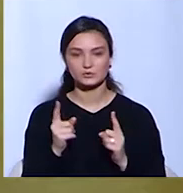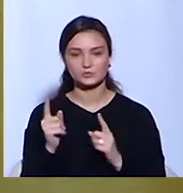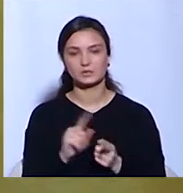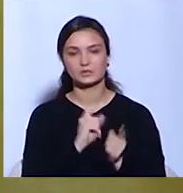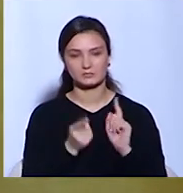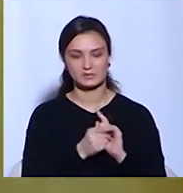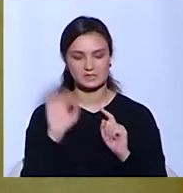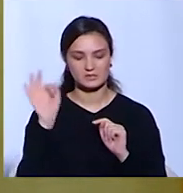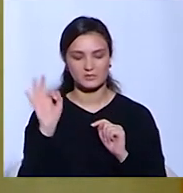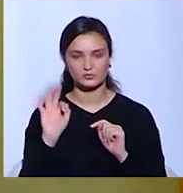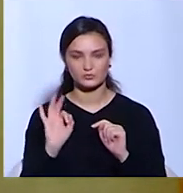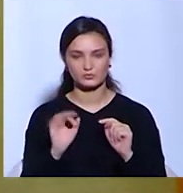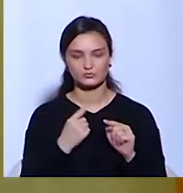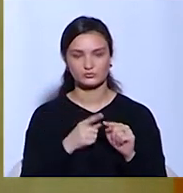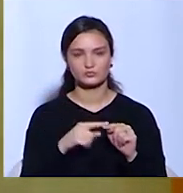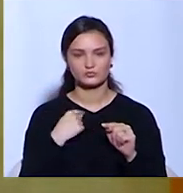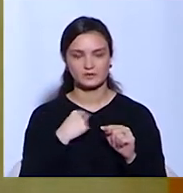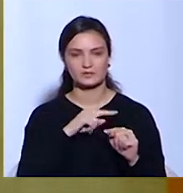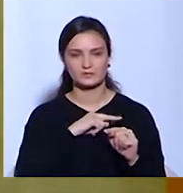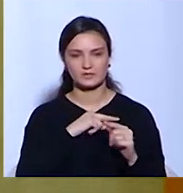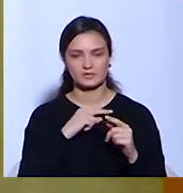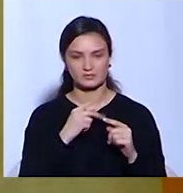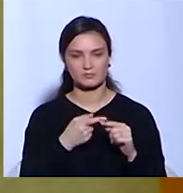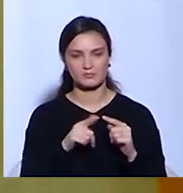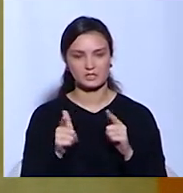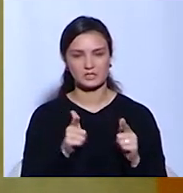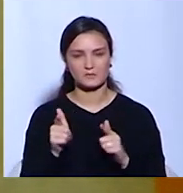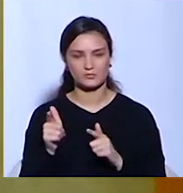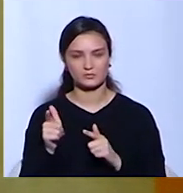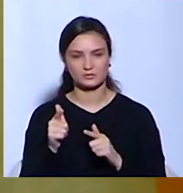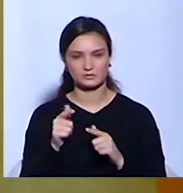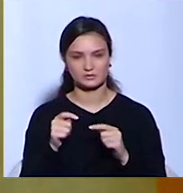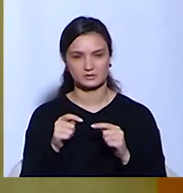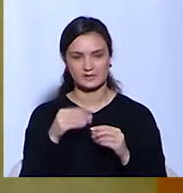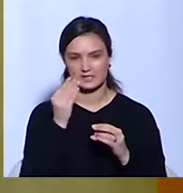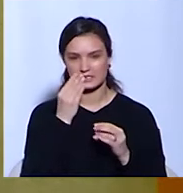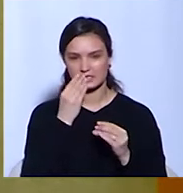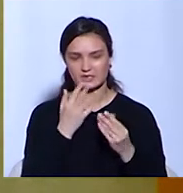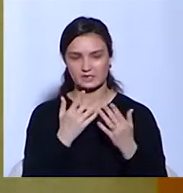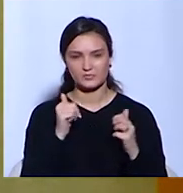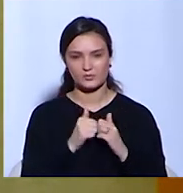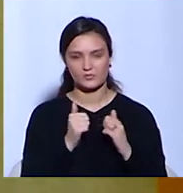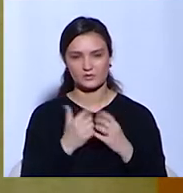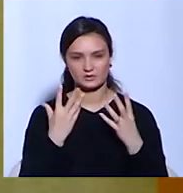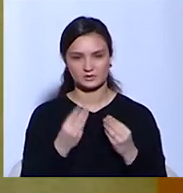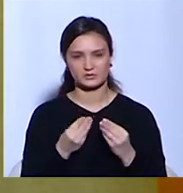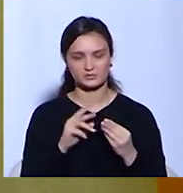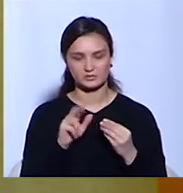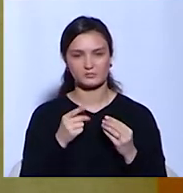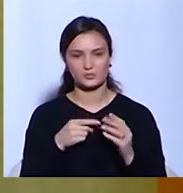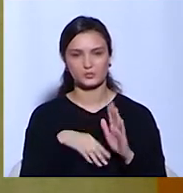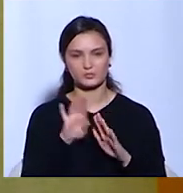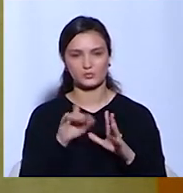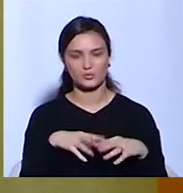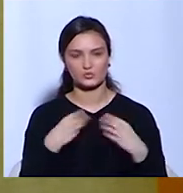არამედ სისტემატურად, ანუ ჩვენ გვიყვარს მსუყეთ მომზადებული და შეკმაზული კერძები ყოველდღიურ რაციონში და მით უფრო თუ